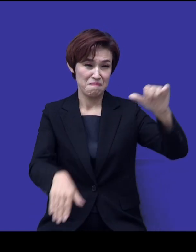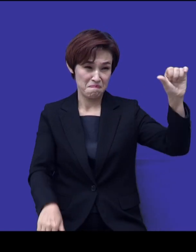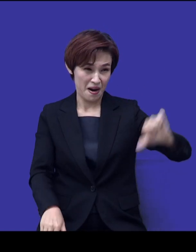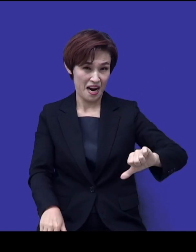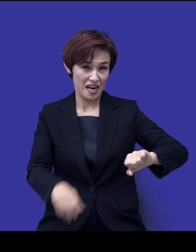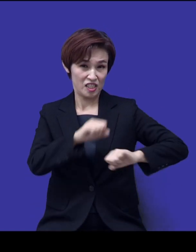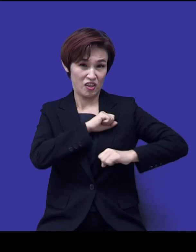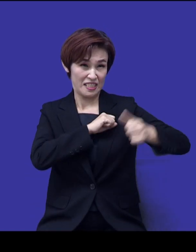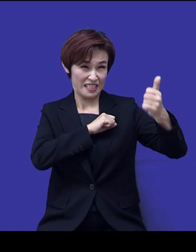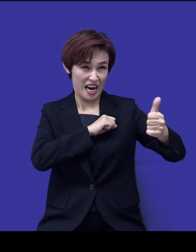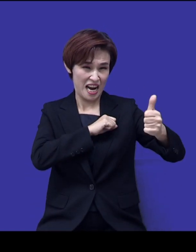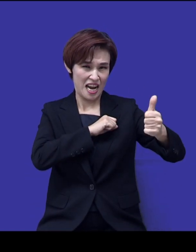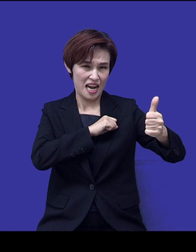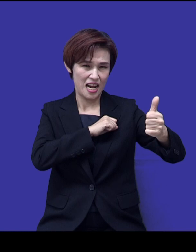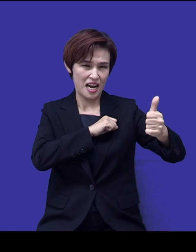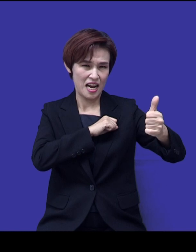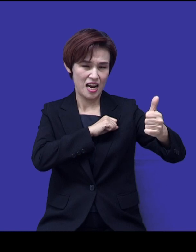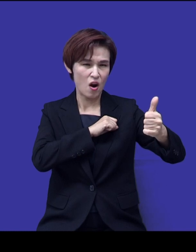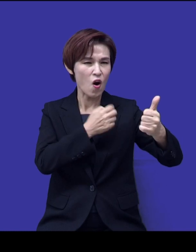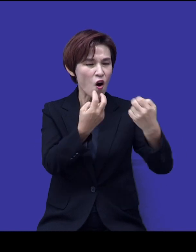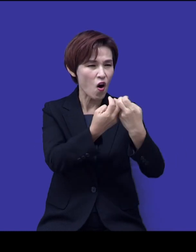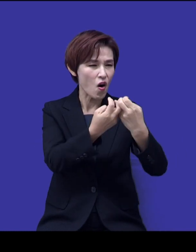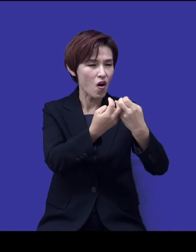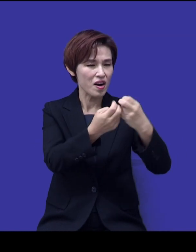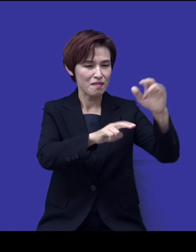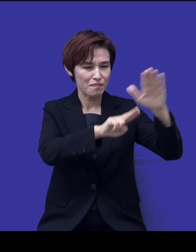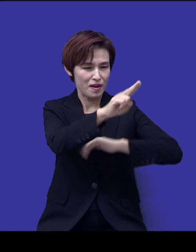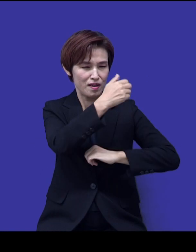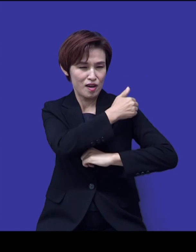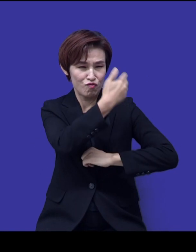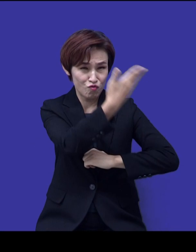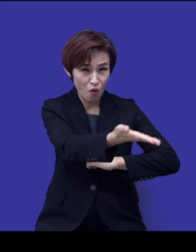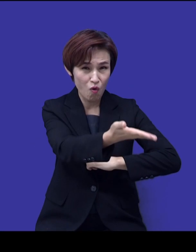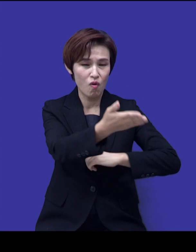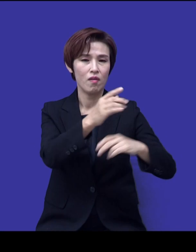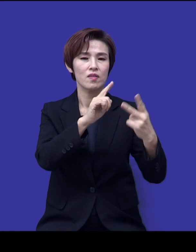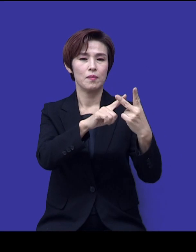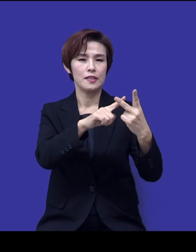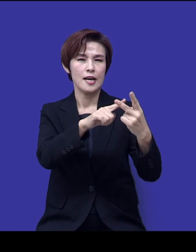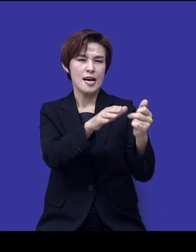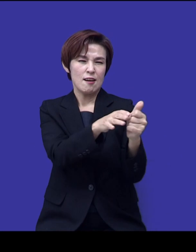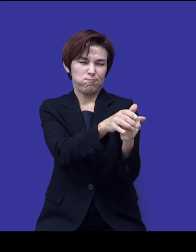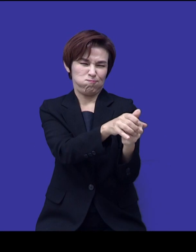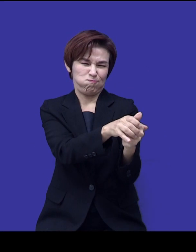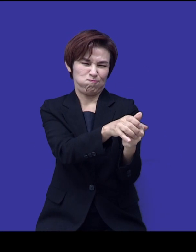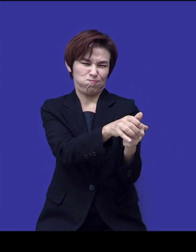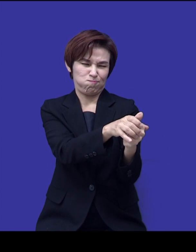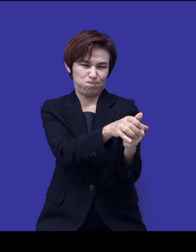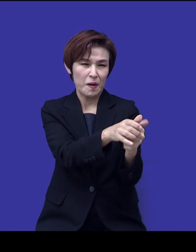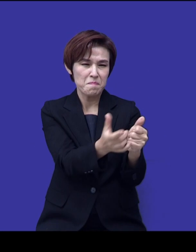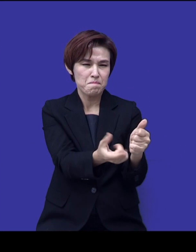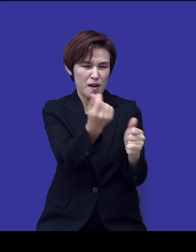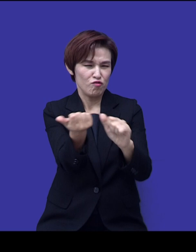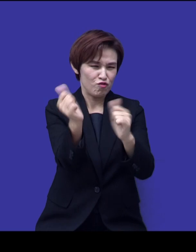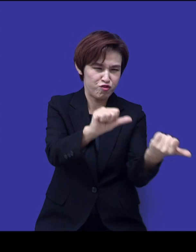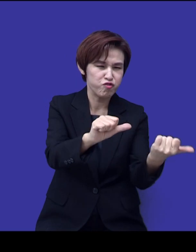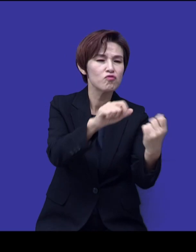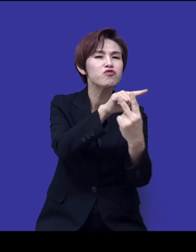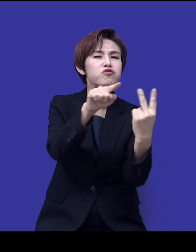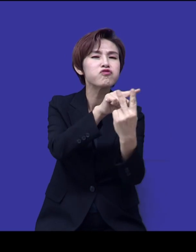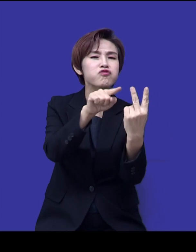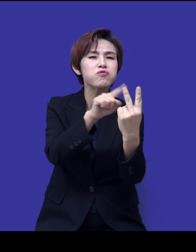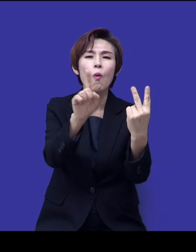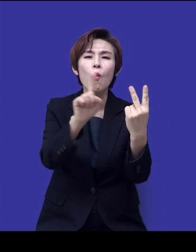그 적장을 거기서 도망치게 하는 방법과 예. 또 하나는 그 사람의 숨을 끌어줘서 고독을 빨리 이겨주는 방법이